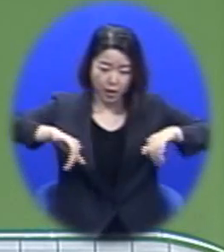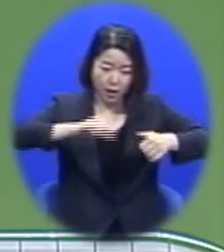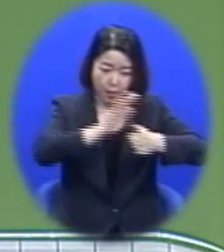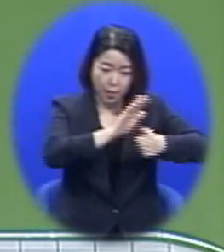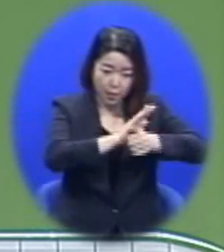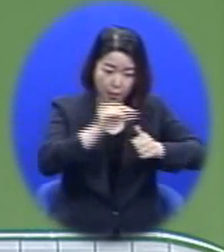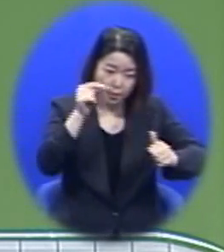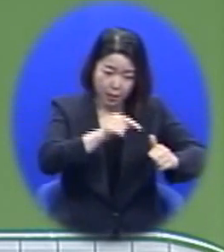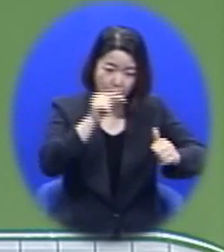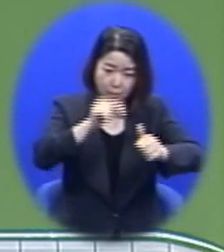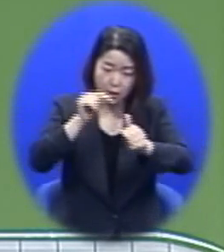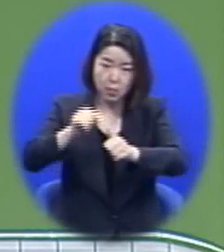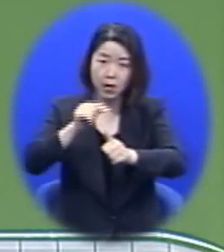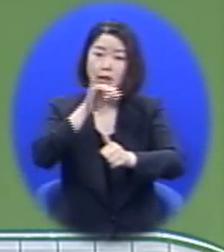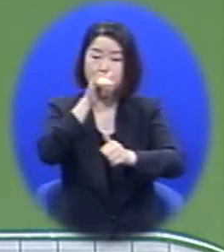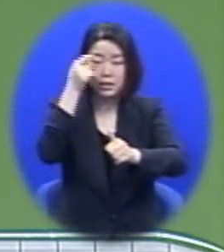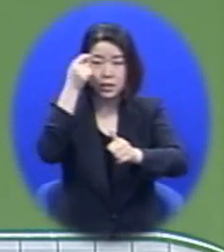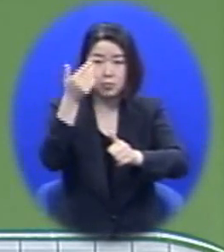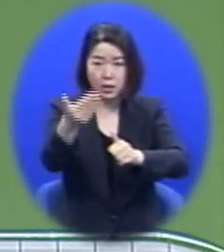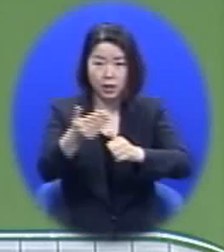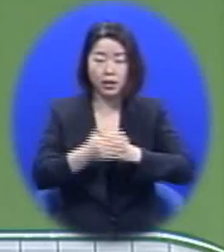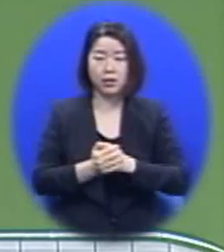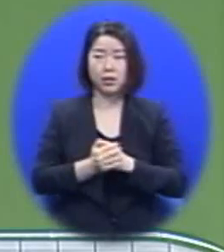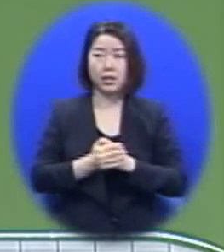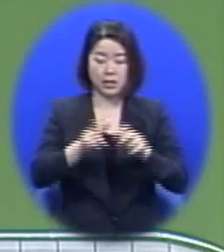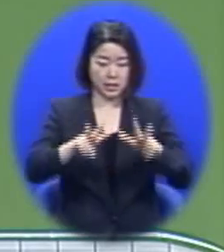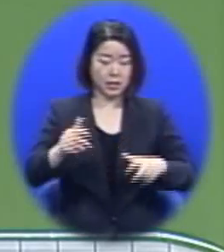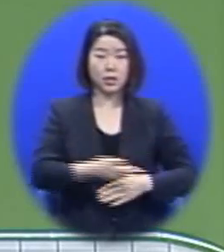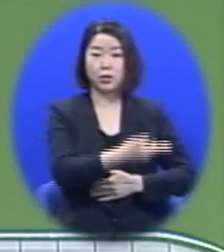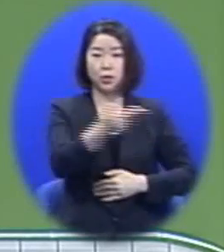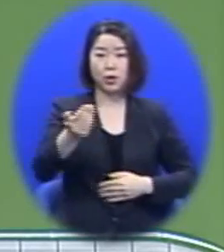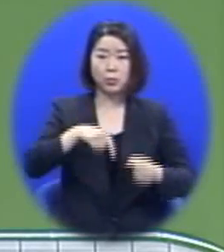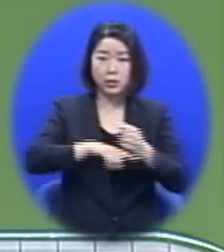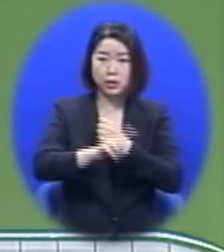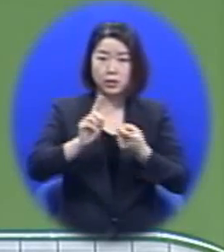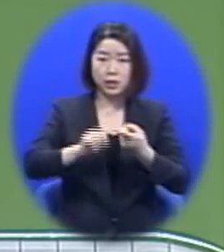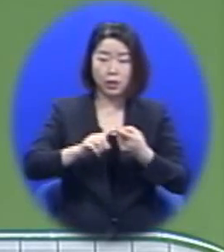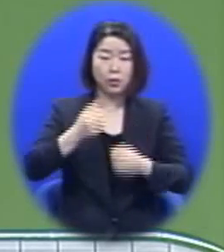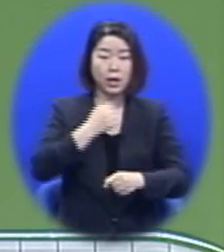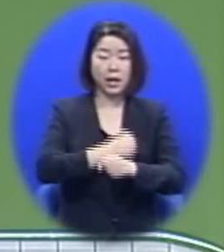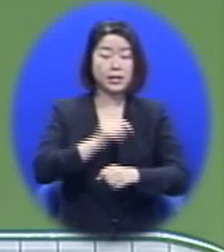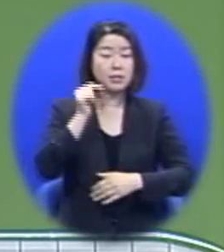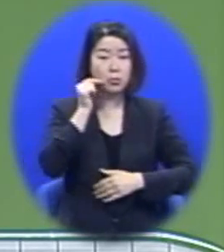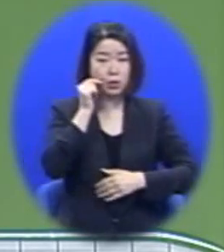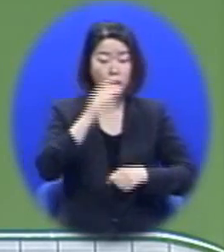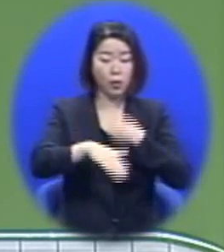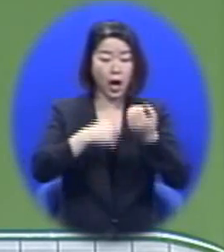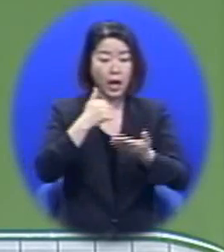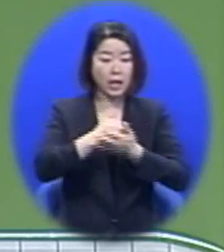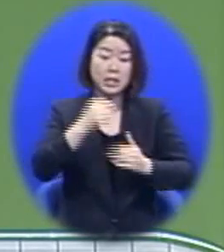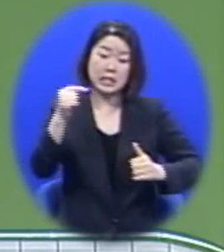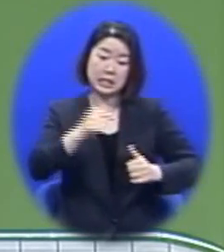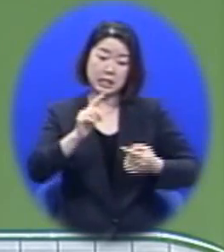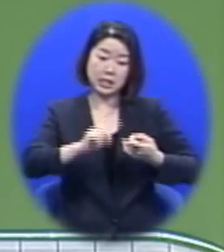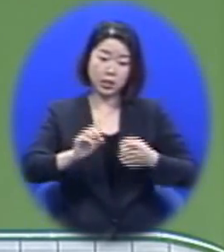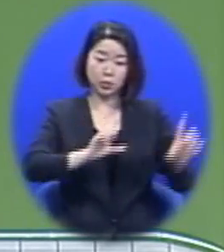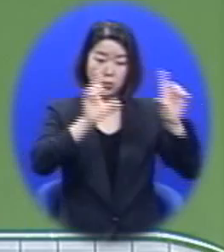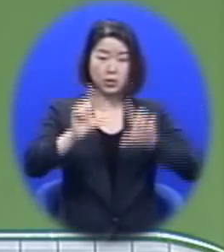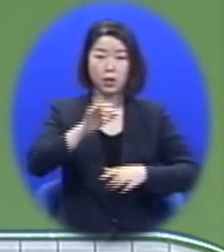해라, 저렇게 해라. 지금 여러분의 뜻대로 하지 못하고 하나님이 하라는 대로 그렇게 지금 여러분이